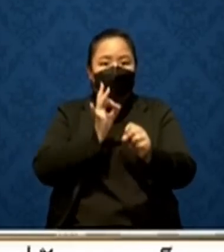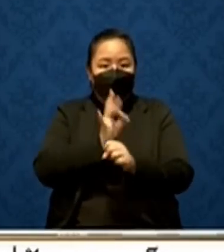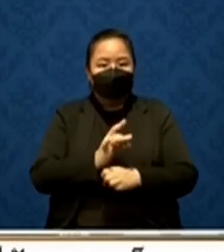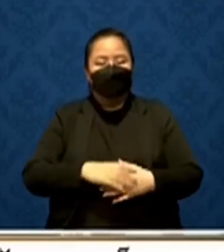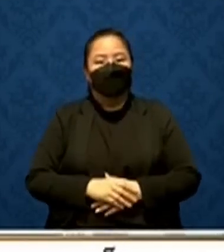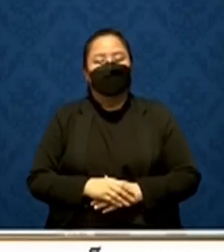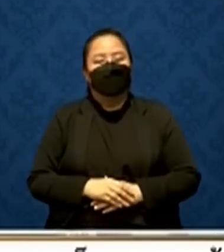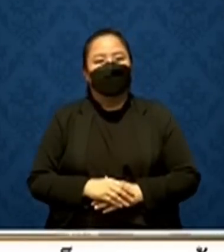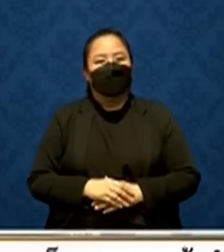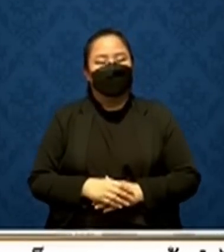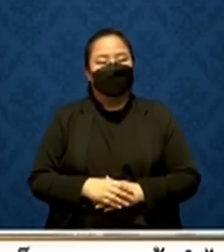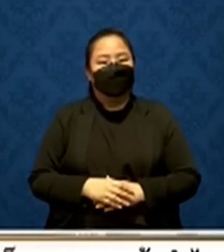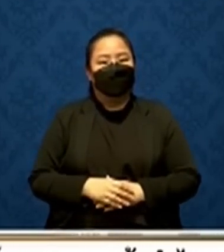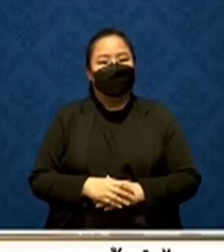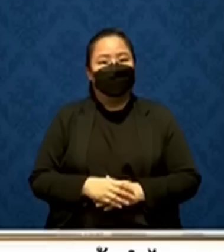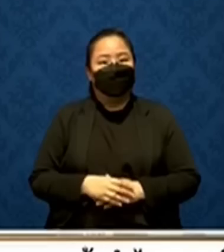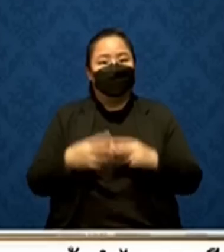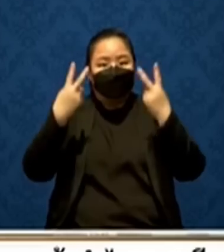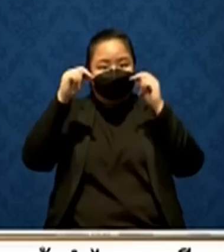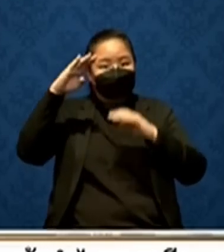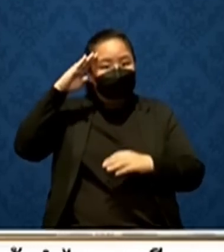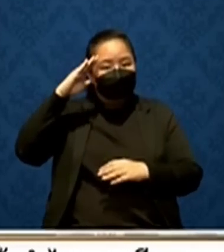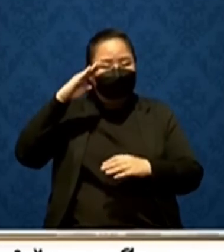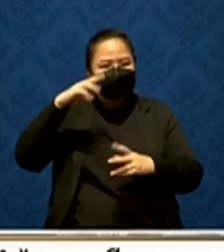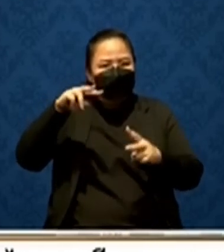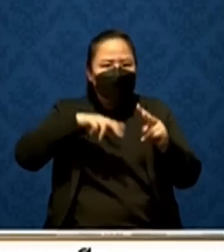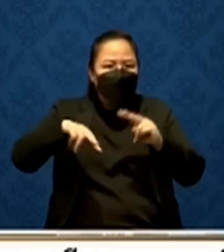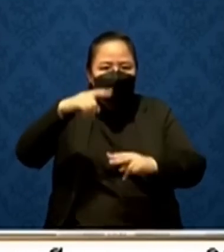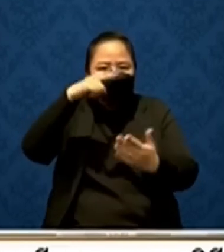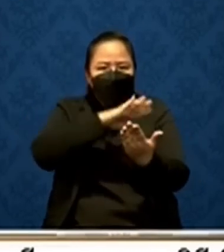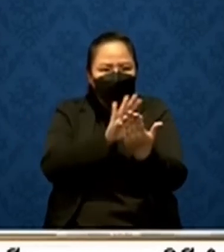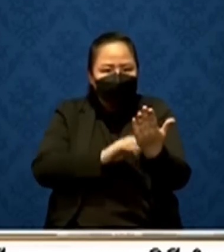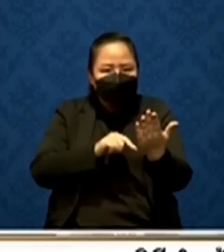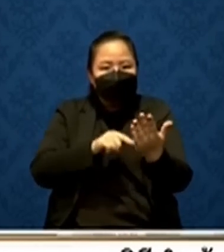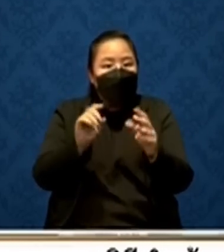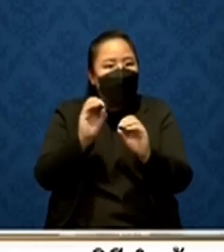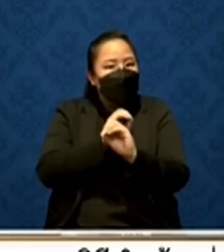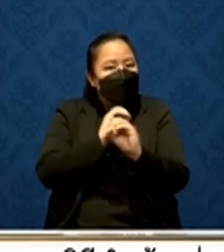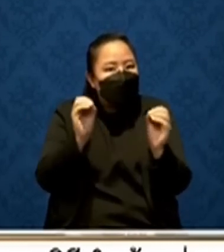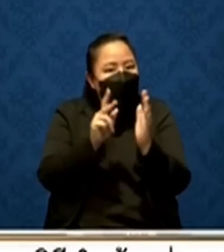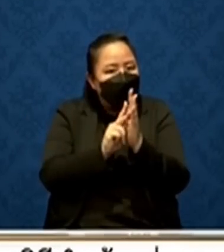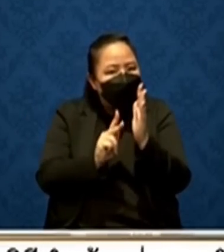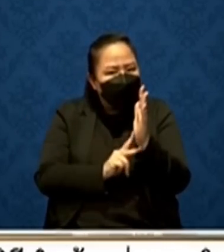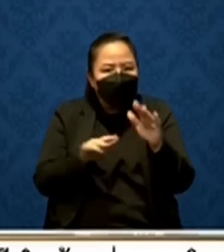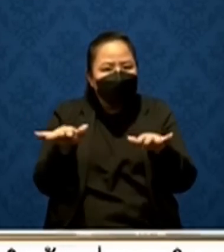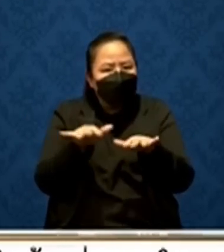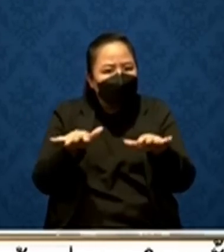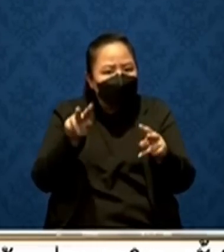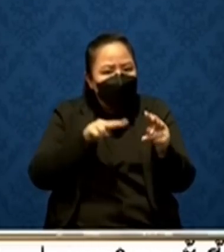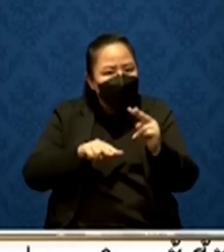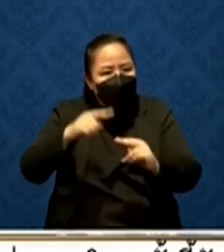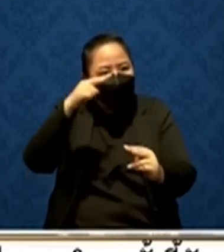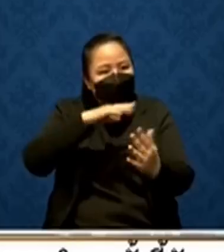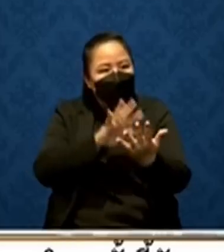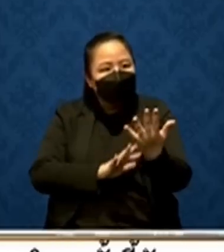พลเอกประยุทธ์ผู้บริหารประเทศนี้ไม่เคยใช้กฎหมายปกติในการบริหารประเทศเลย